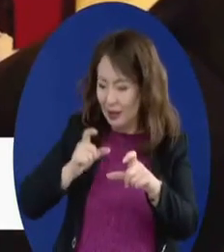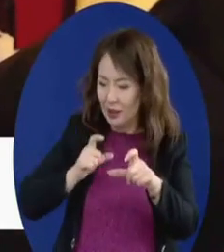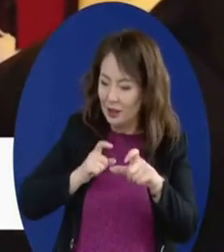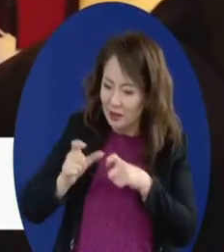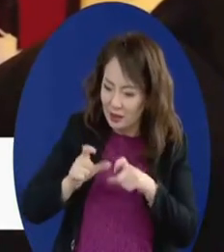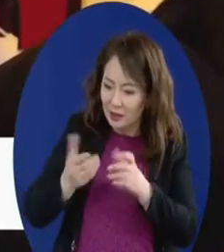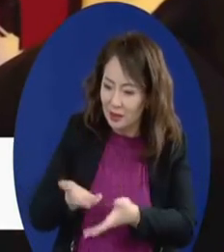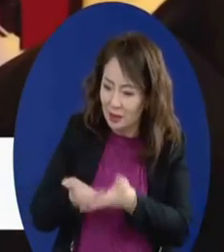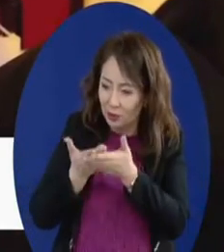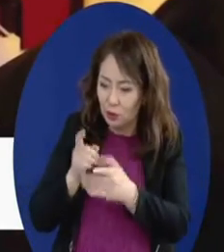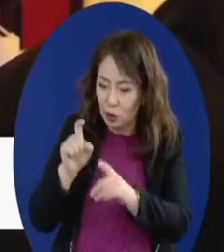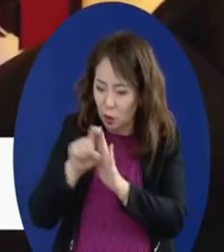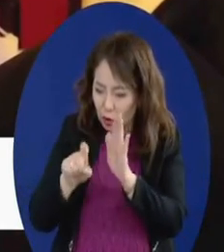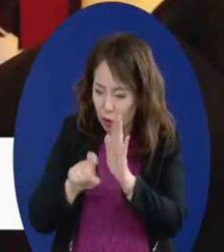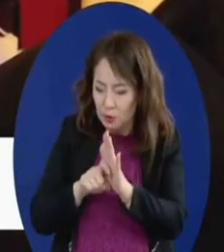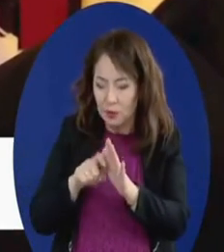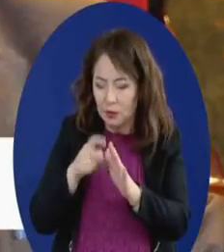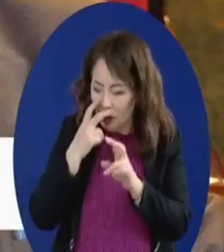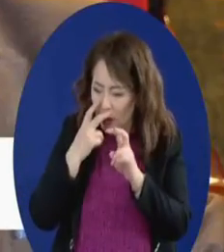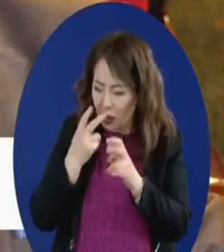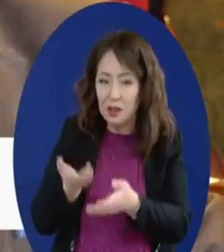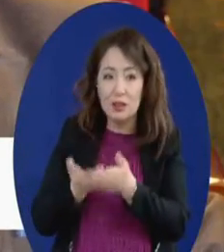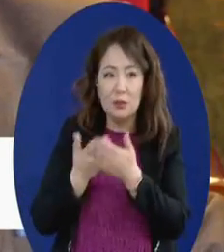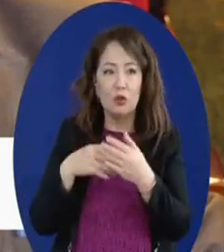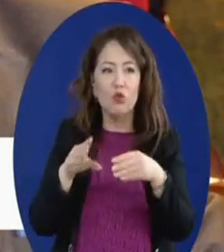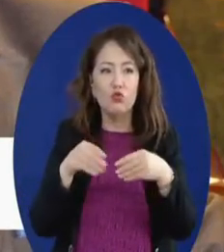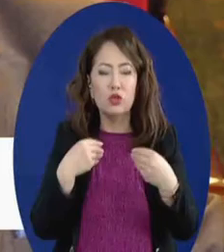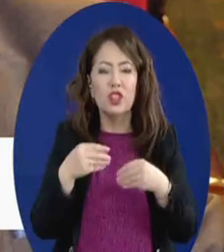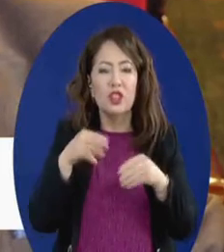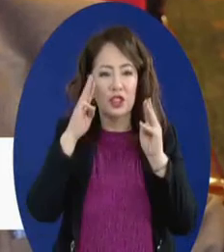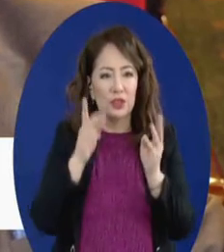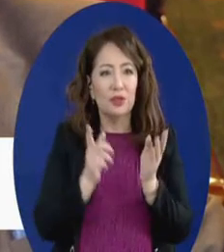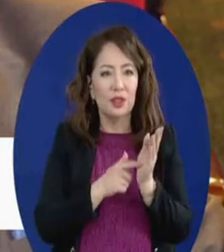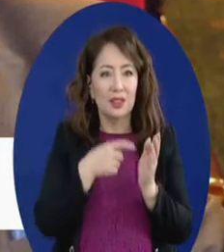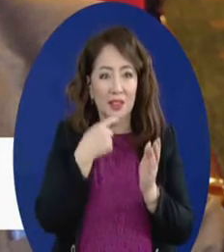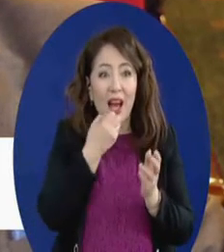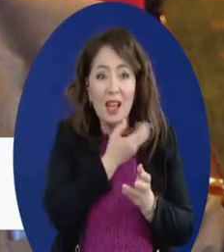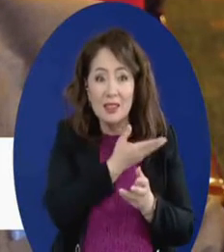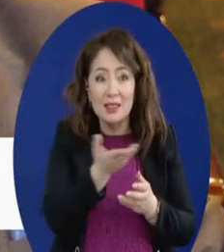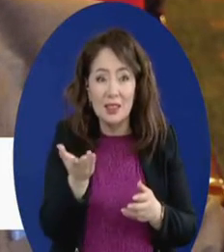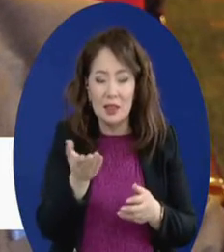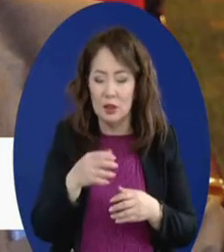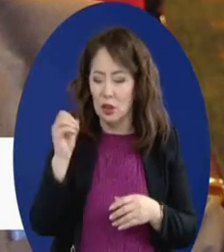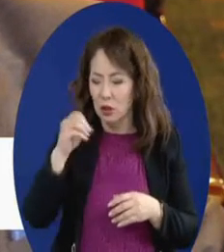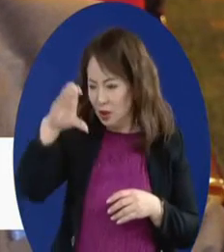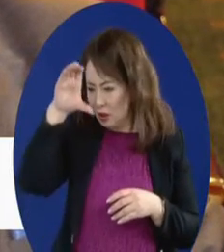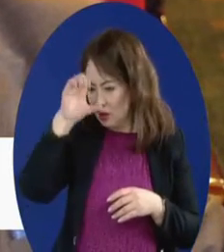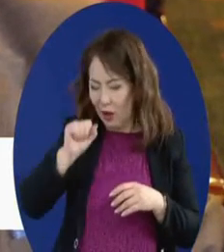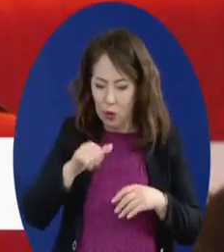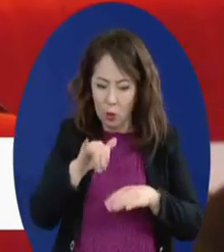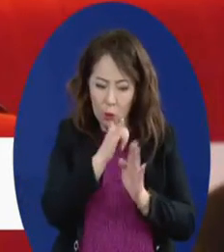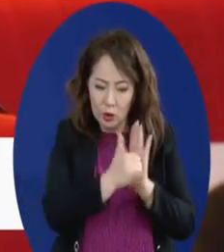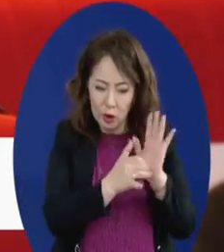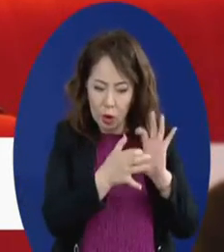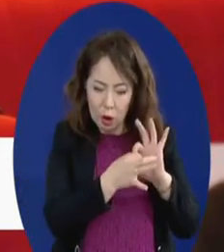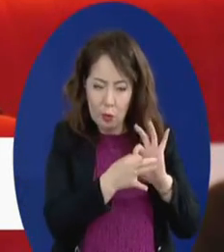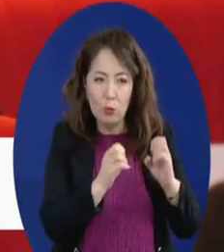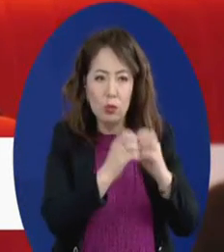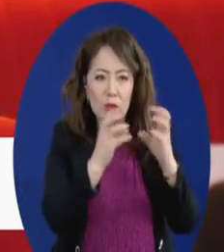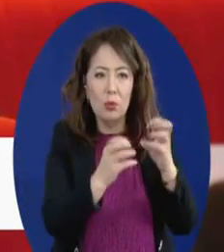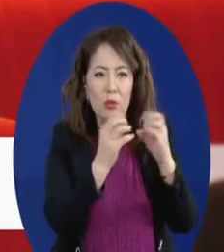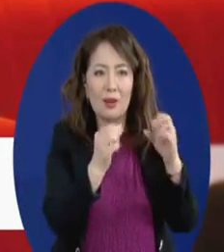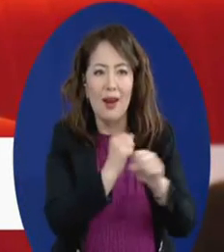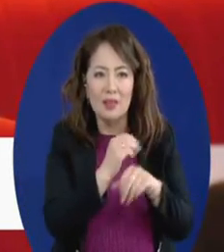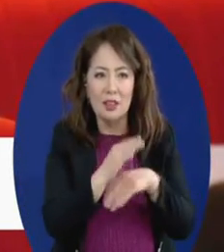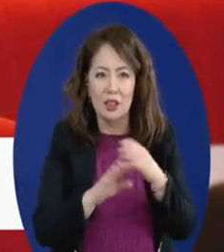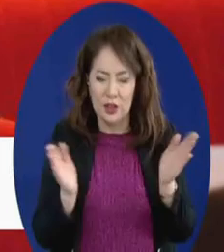дэмжиж, асуудлаа цогцоор нарж, уян хатан шийдвэр гаргахыг мөн загсан байна. Ерөнхий сайд удирдлын чанартай бүтээн байгуулалтууд эхэлж, эдийн засаг,